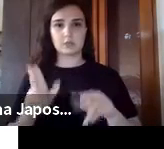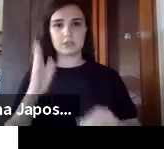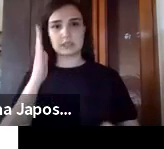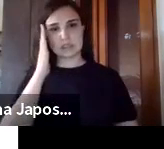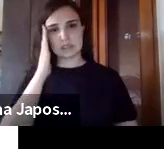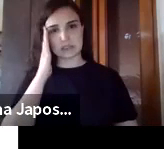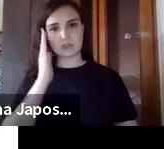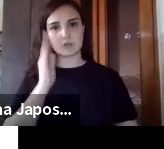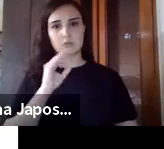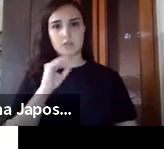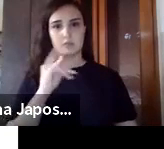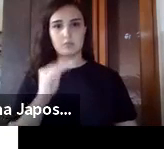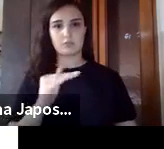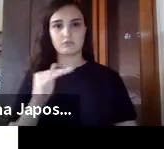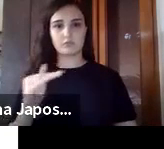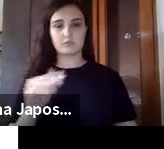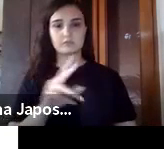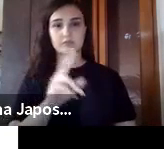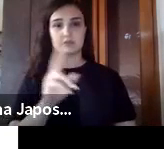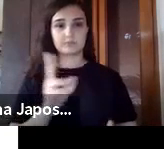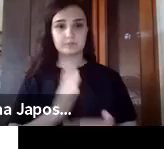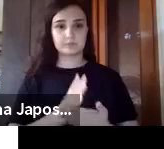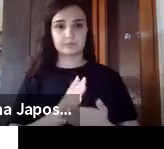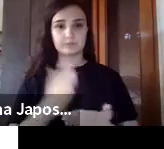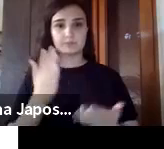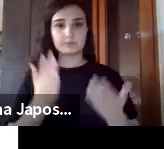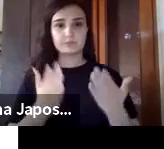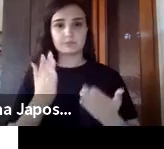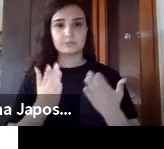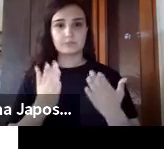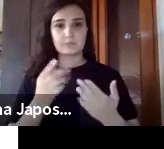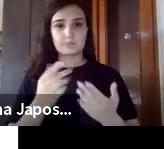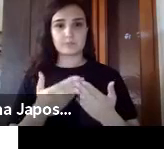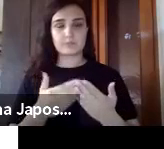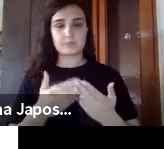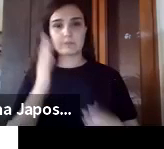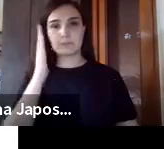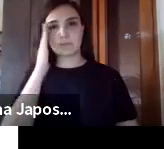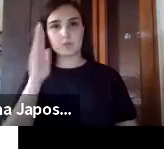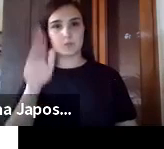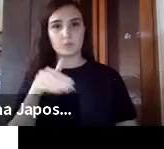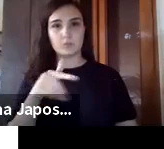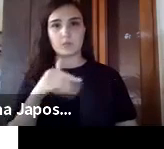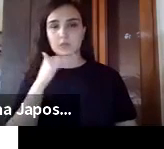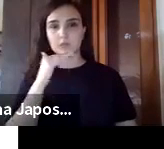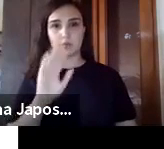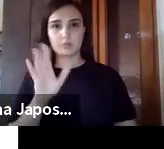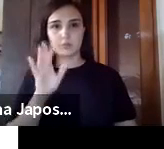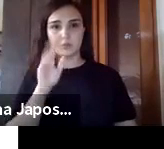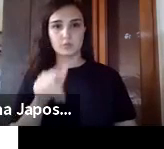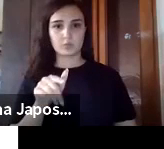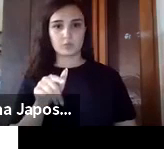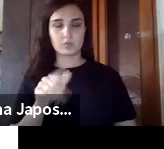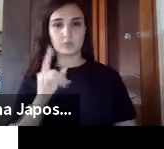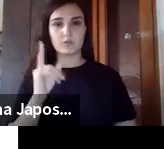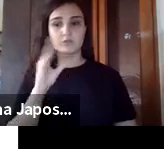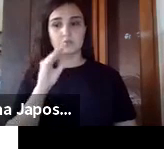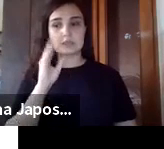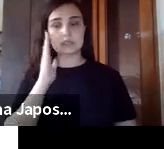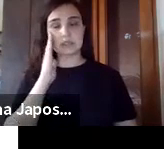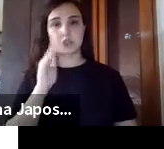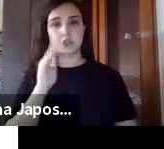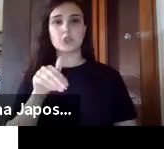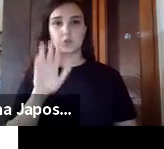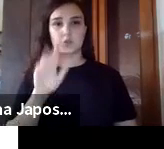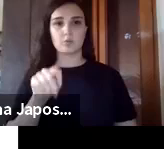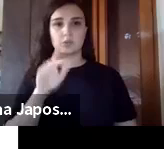უშოთ პატარები ვისაც ყავს ხო რომ თუ გამოუძინებელი ხართ და არ გყოფნით დრო, შესაძლოა ბავშვი იძინებს ჯობს